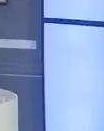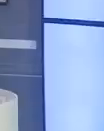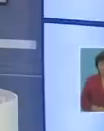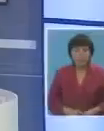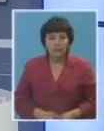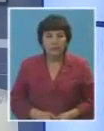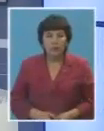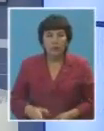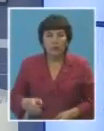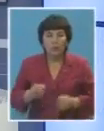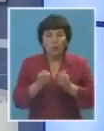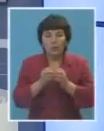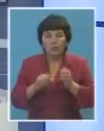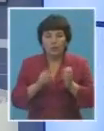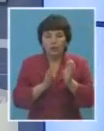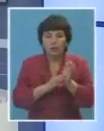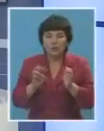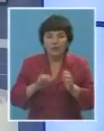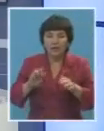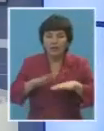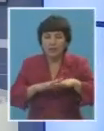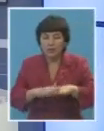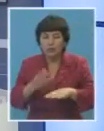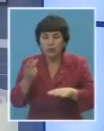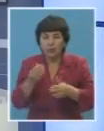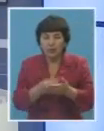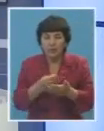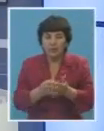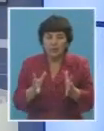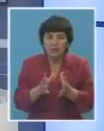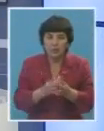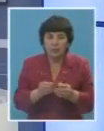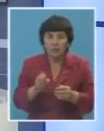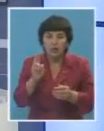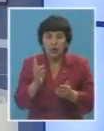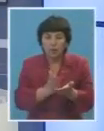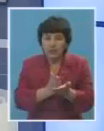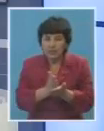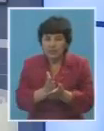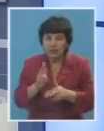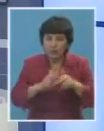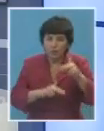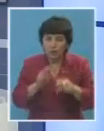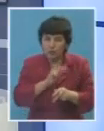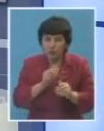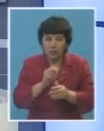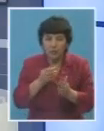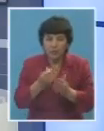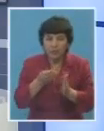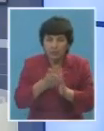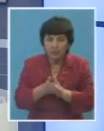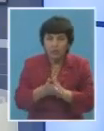Өңір қазынасы 10,19 миллиард теңгеге ұлғайды. Қомақты қаражаттың негізгі бөлігі әлеуметтік салаға және құрылыс жұмыстарына жұмсалатын